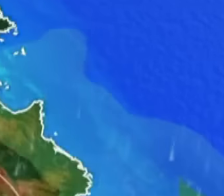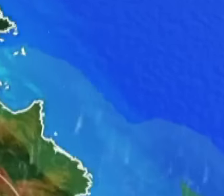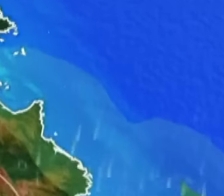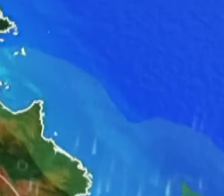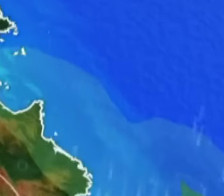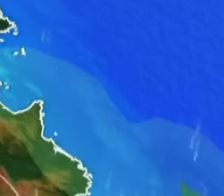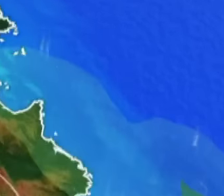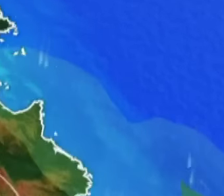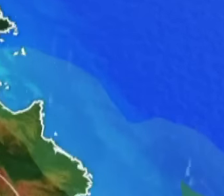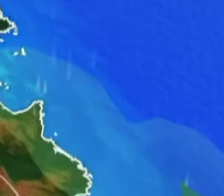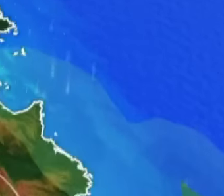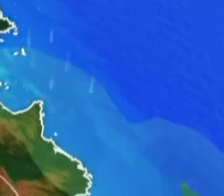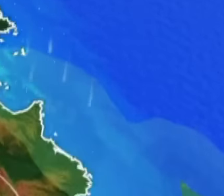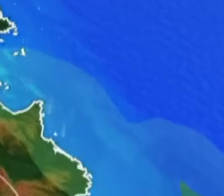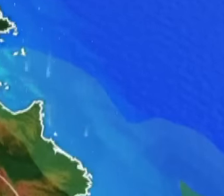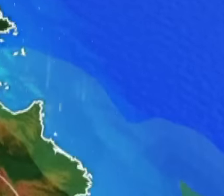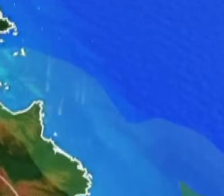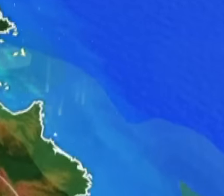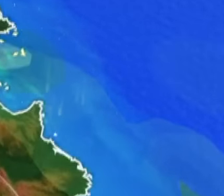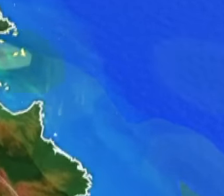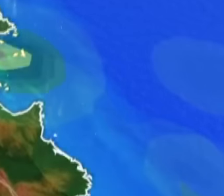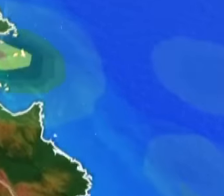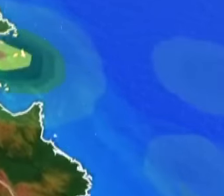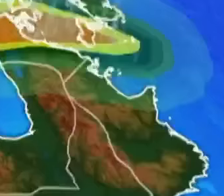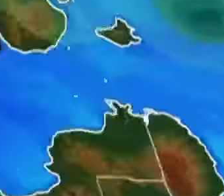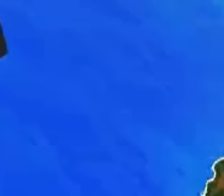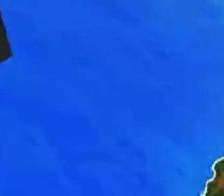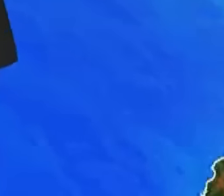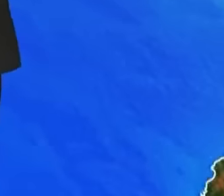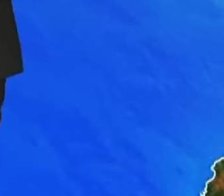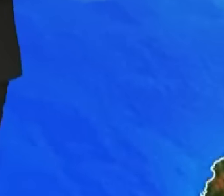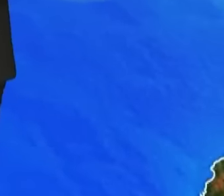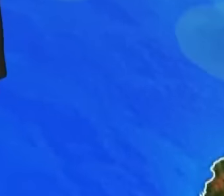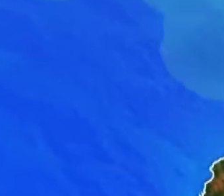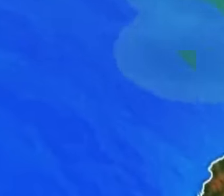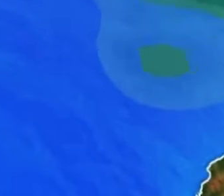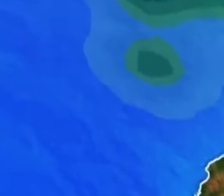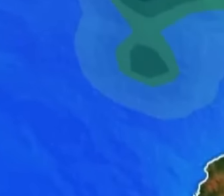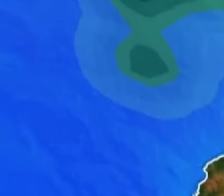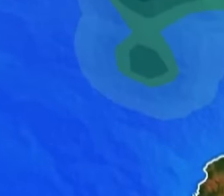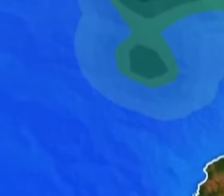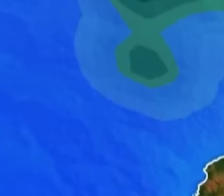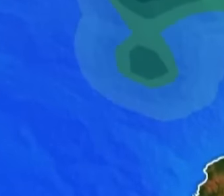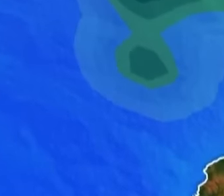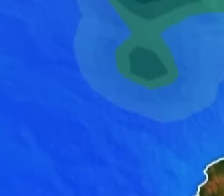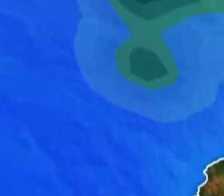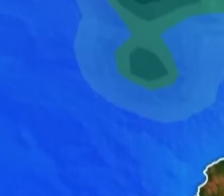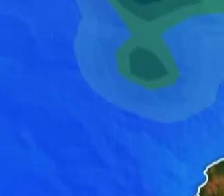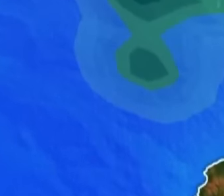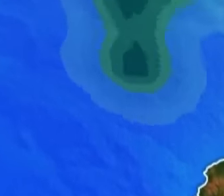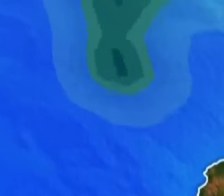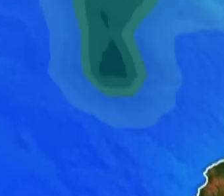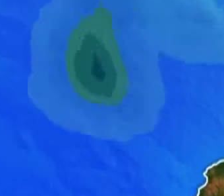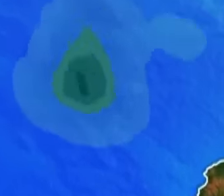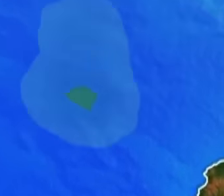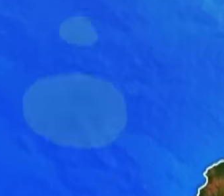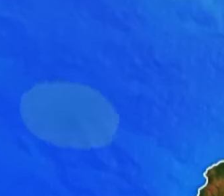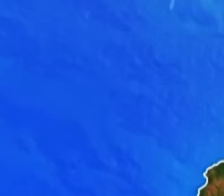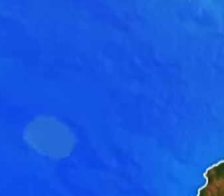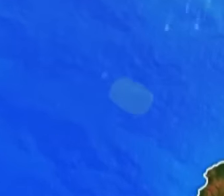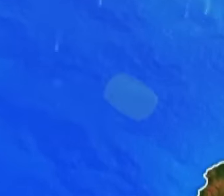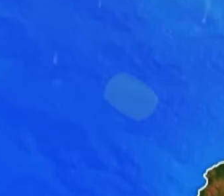na pagsapit ng gabi. Meron din pong kalat-kalat na ulan sa gitnang bahagi ng Palawan mula yan bago magtanghali hanggang bago lumubog